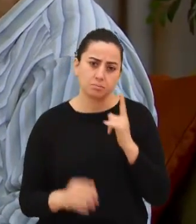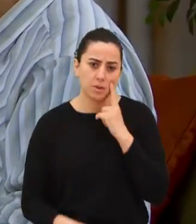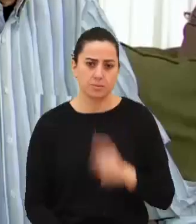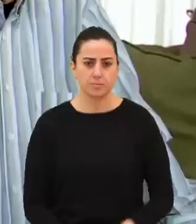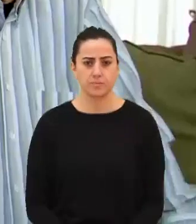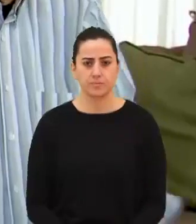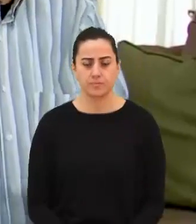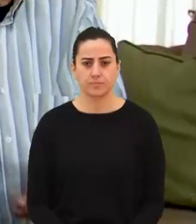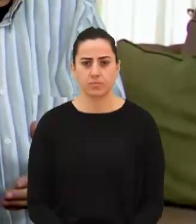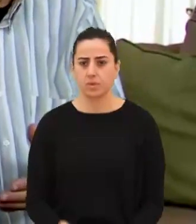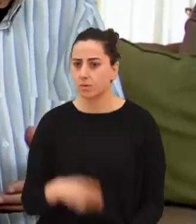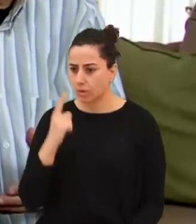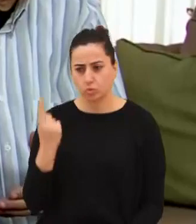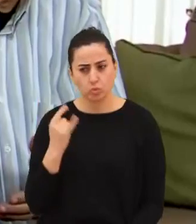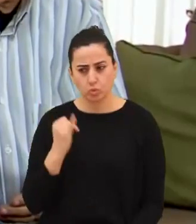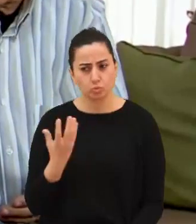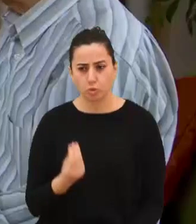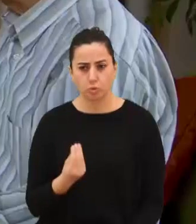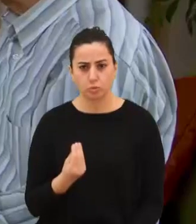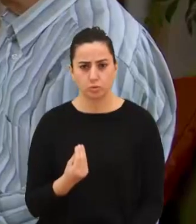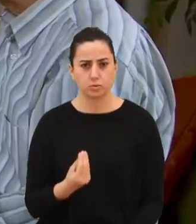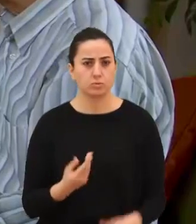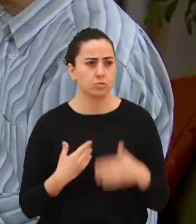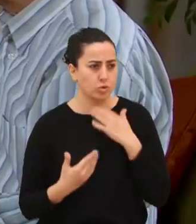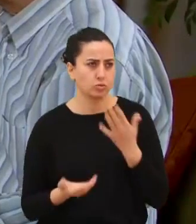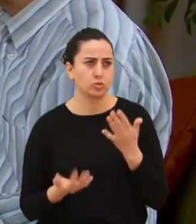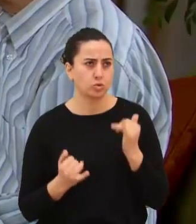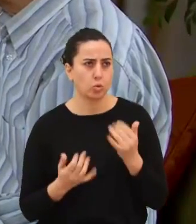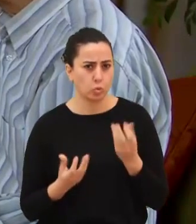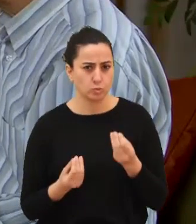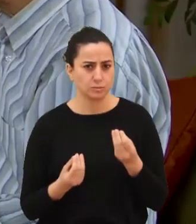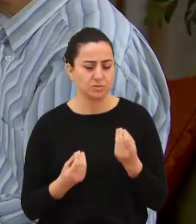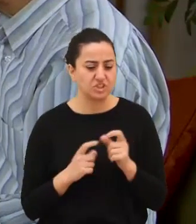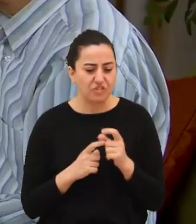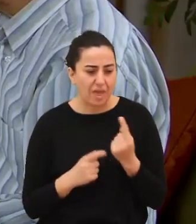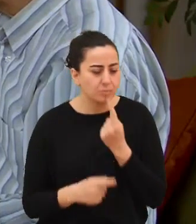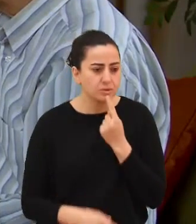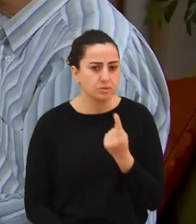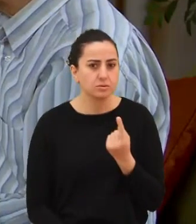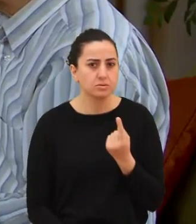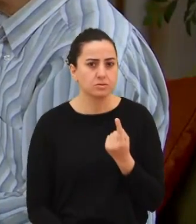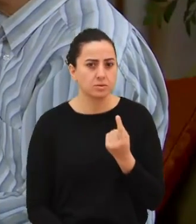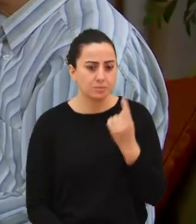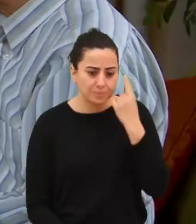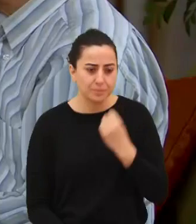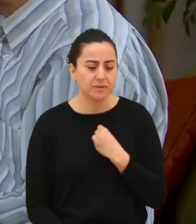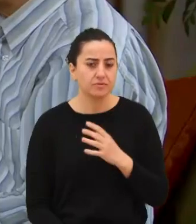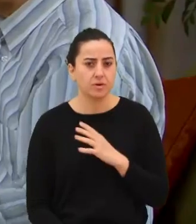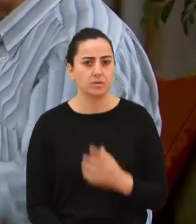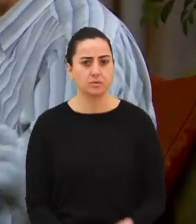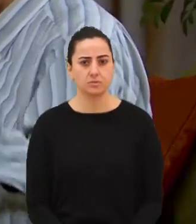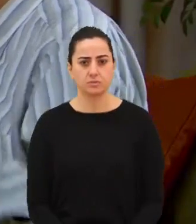ya. Bana bak, kötü bir şey olmuş olmasın? Yok baba ya, kötü bir şey olsa bir şifre, bir şey söyler, uyarırlardı herhalde